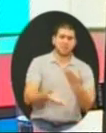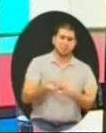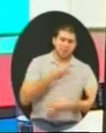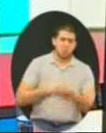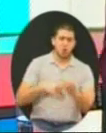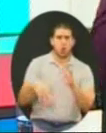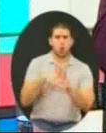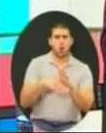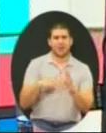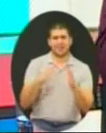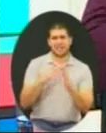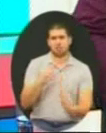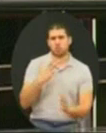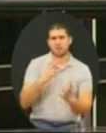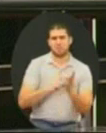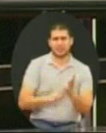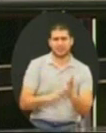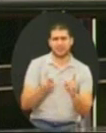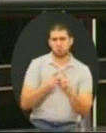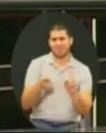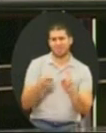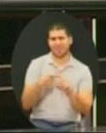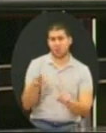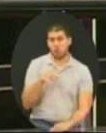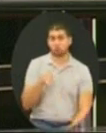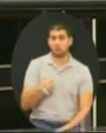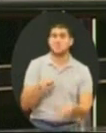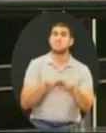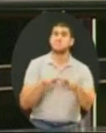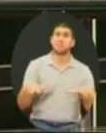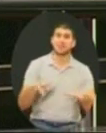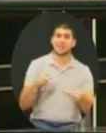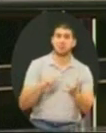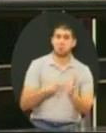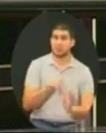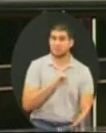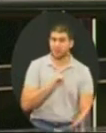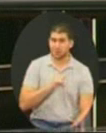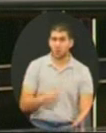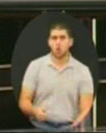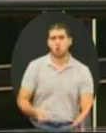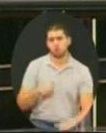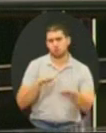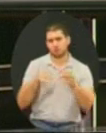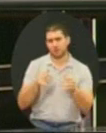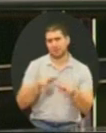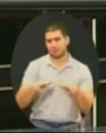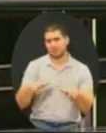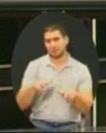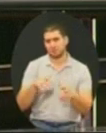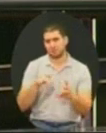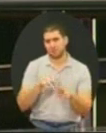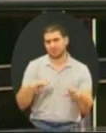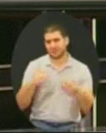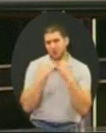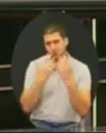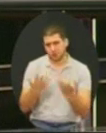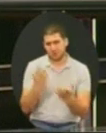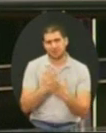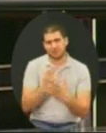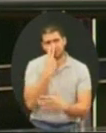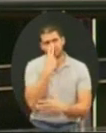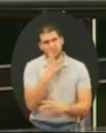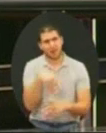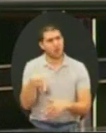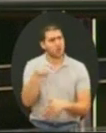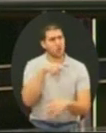דירה שלישית. בדיוק ככה זה היה. תלו את זה אחד בשני. אז עכשיו המצב הפוליטי הוא מעניין, כי מצד אחד ראש הממשלה נמצא במצב לא טוב, ואת יודעת, הוא מסתכל על